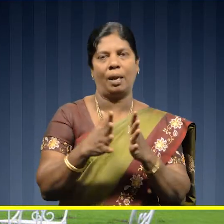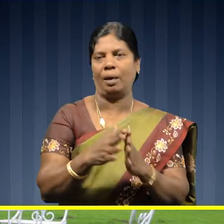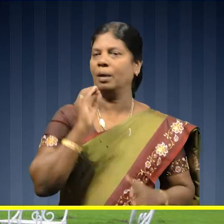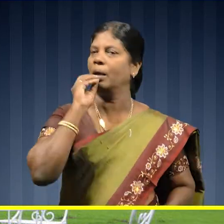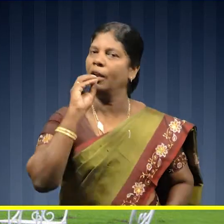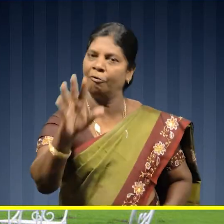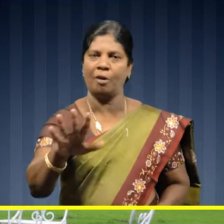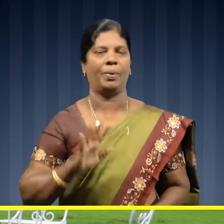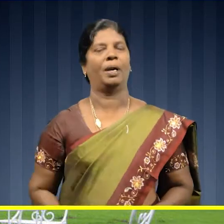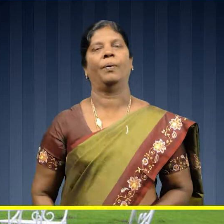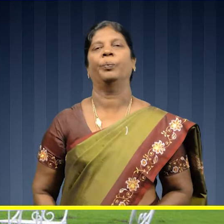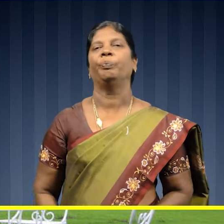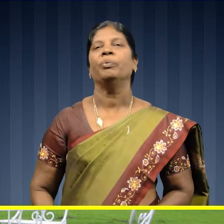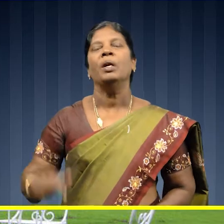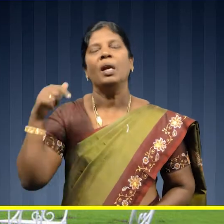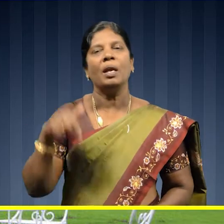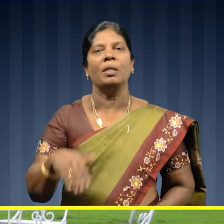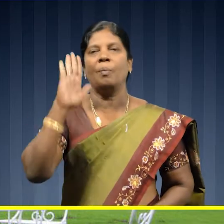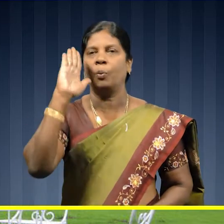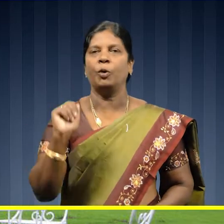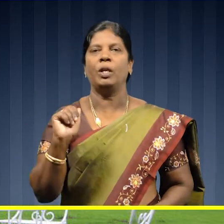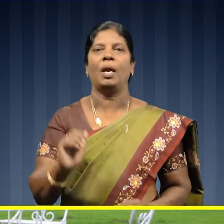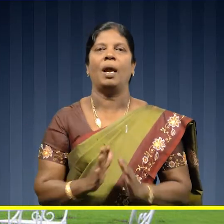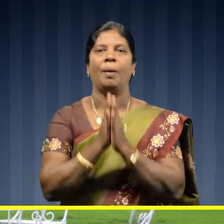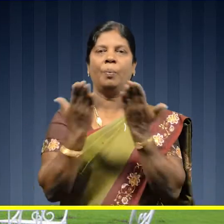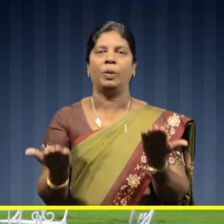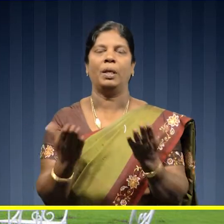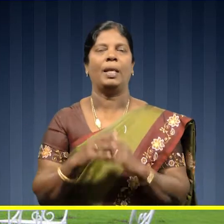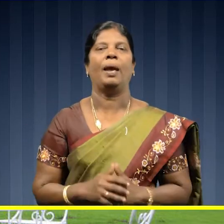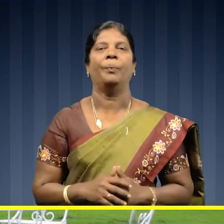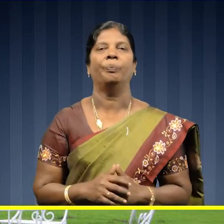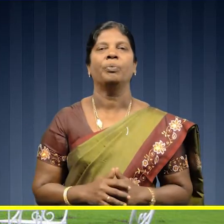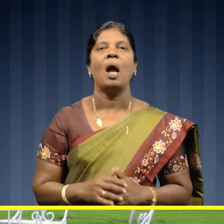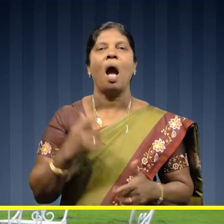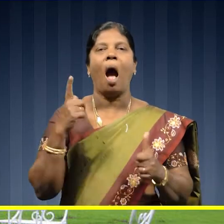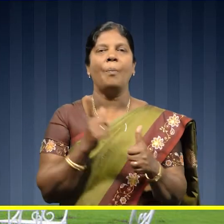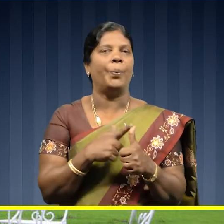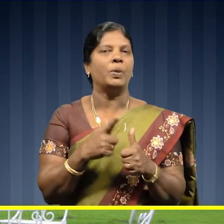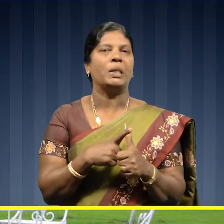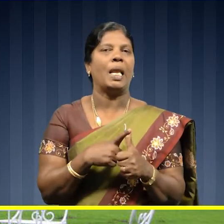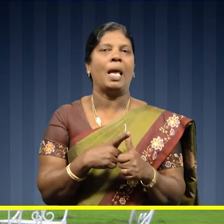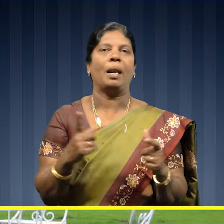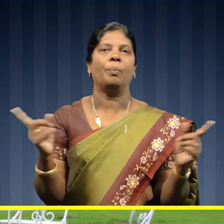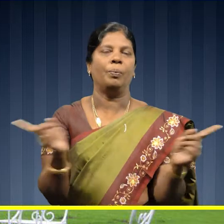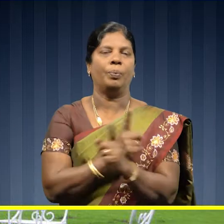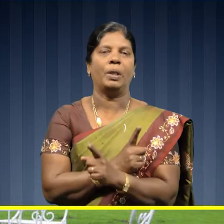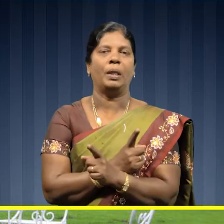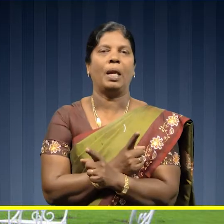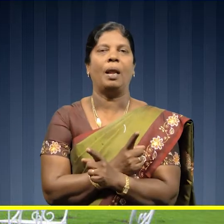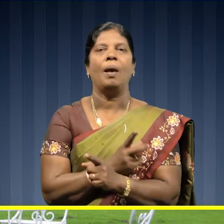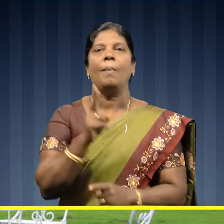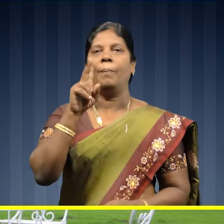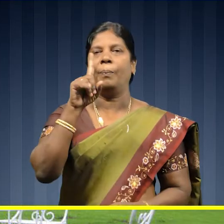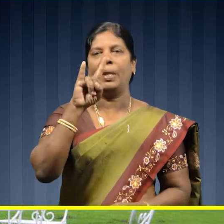அறிவித்தார். இதை பற்றி நாம் திருமறையில் புதிய ஏற்பாட்டு பகுதியில் அப்போஸ்தலர் என்கிற